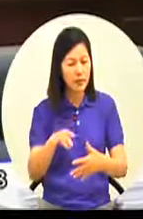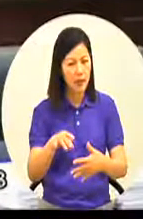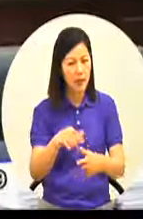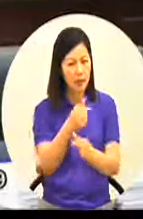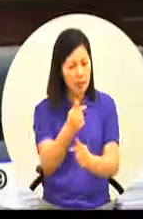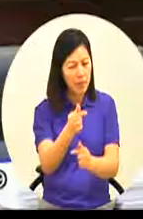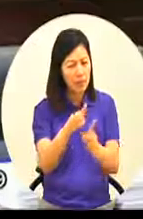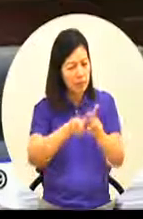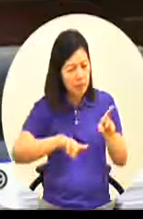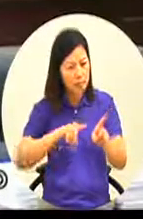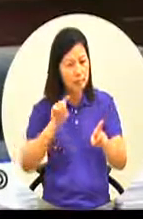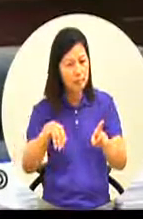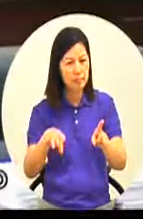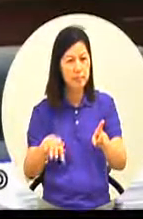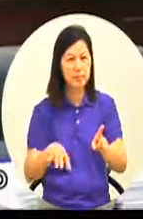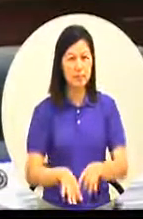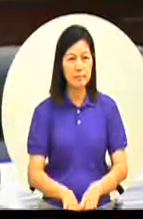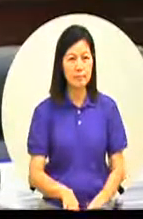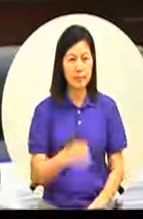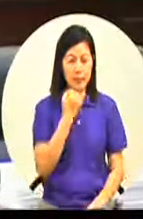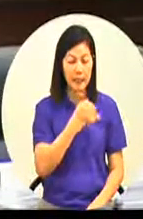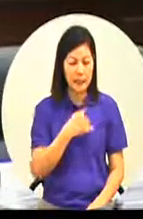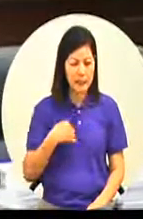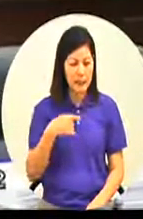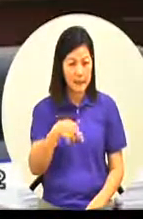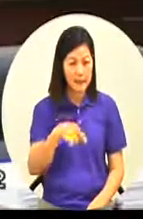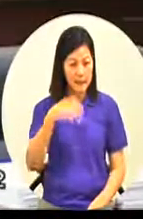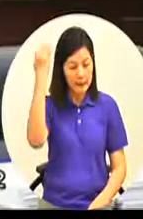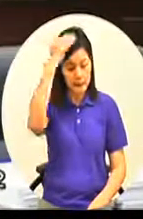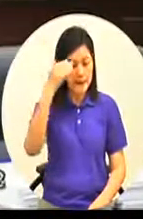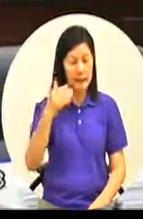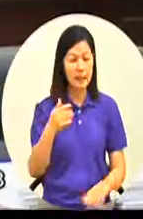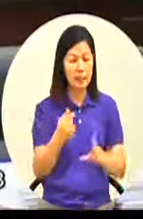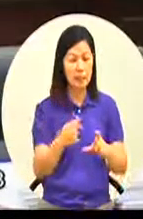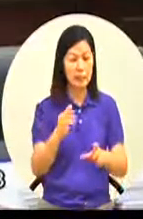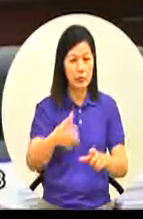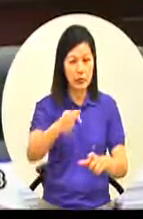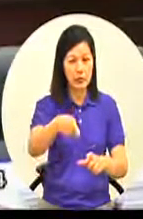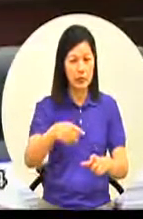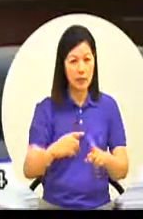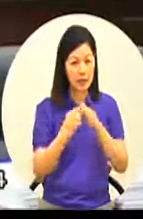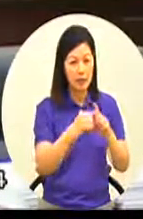个部分，我觉得可能郑明星区长去也是没多久，也是说他